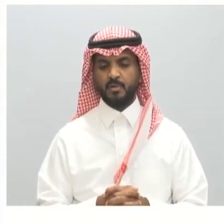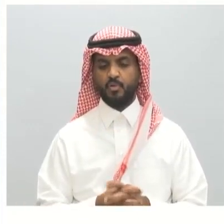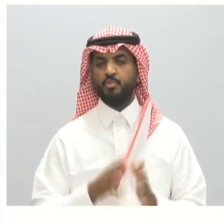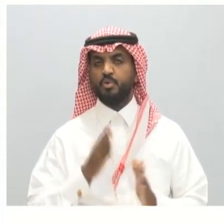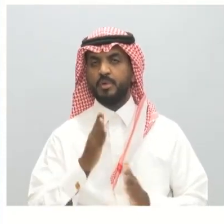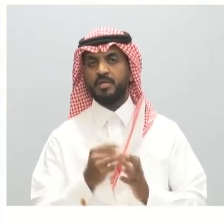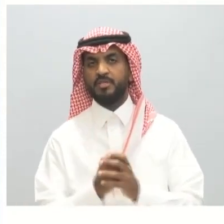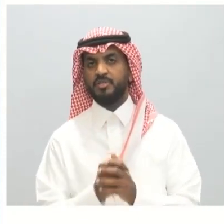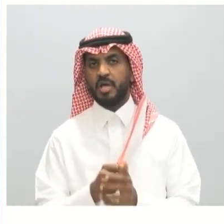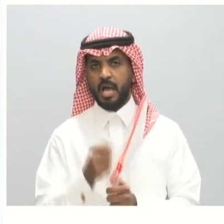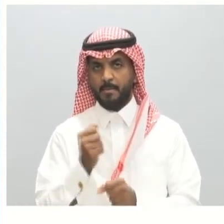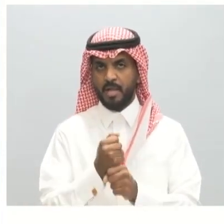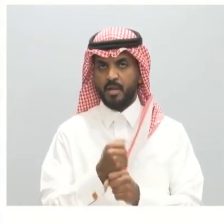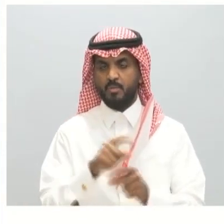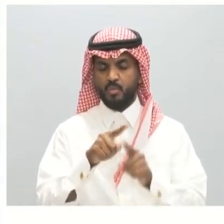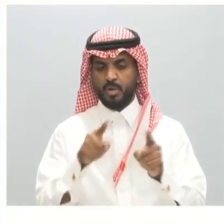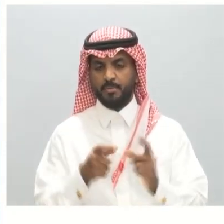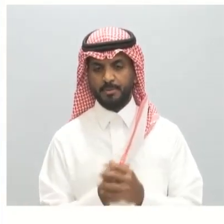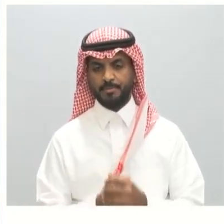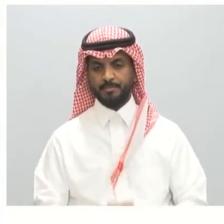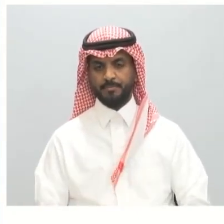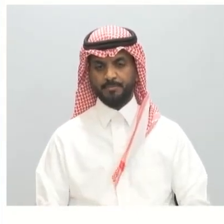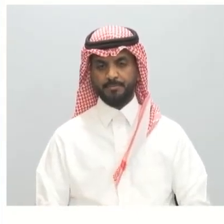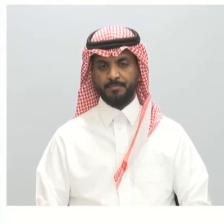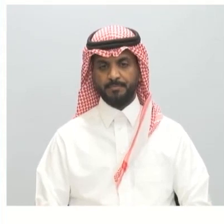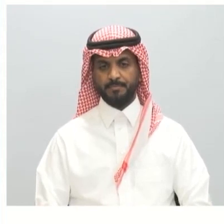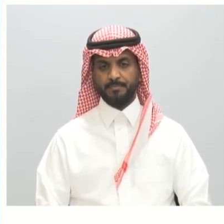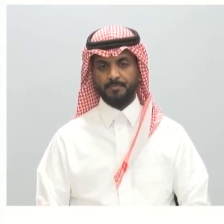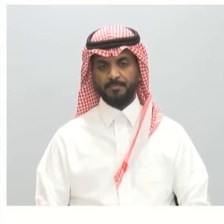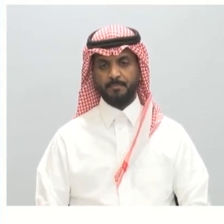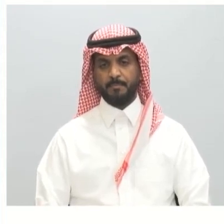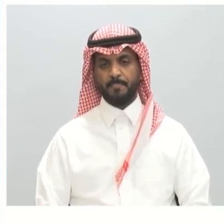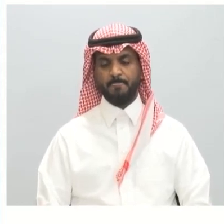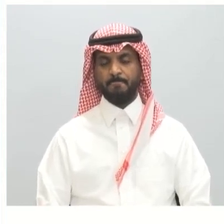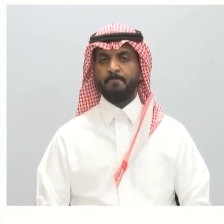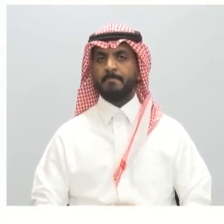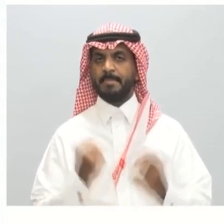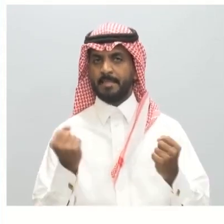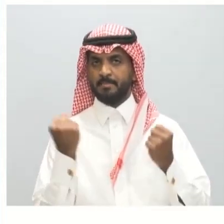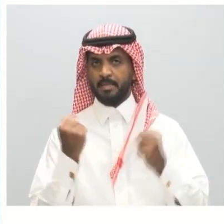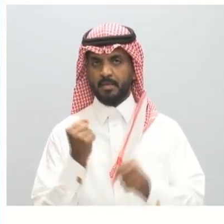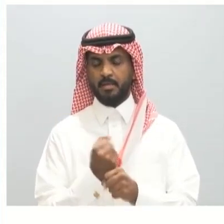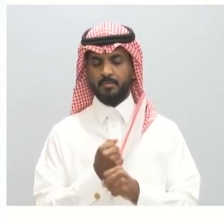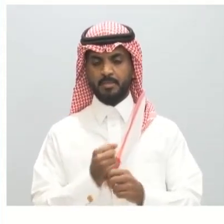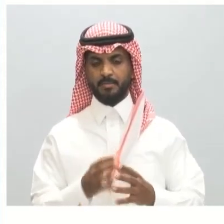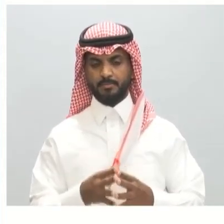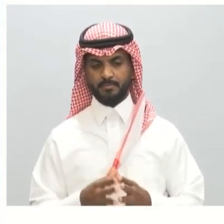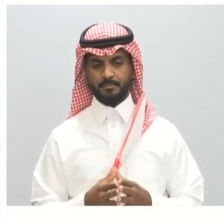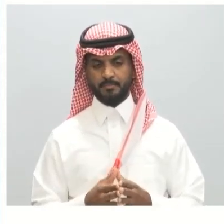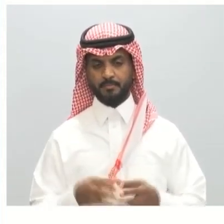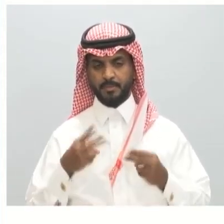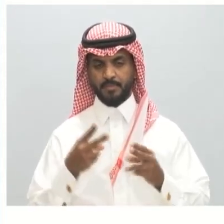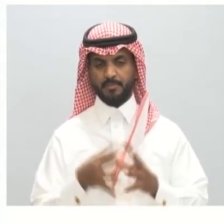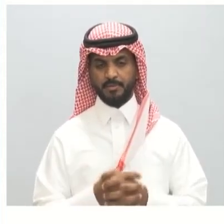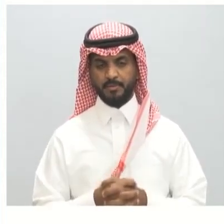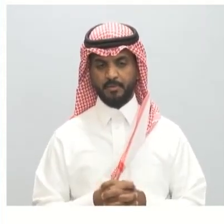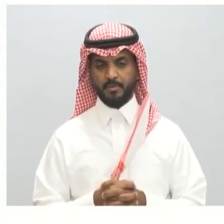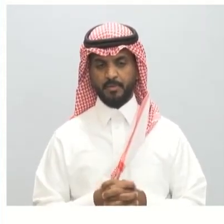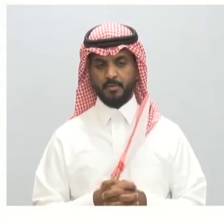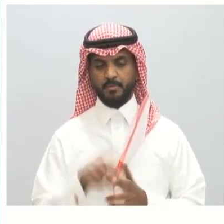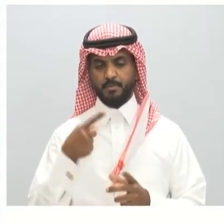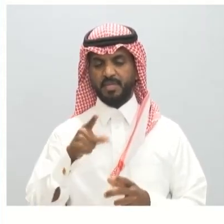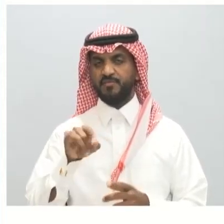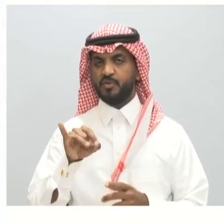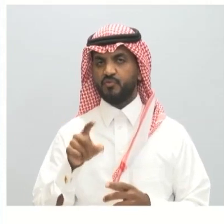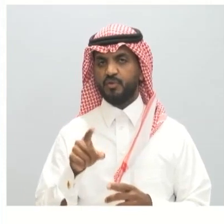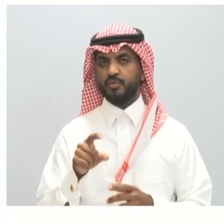المربع وبحركه باتجاه مربع نلاحظ في التطبيق العملي ذلك بعد فتح بيئ فكس كود